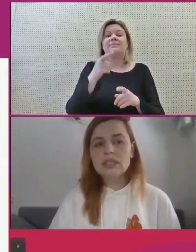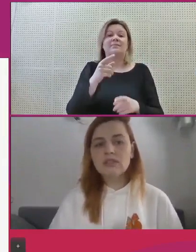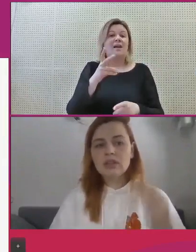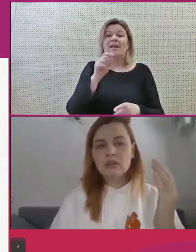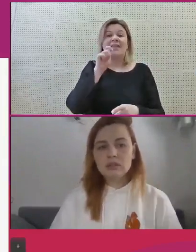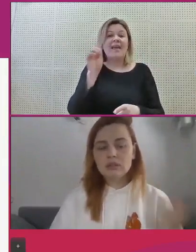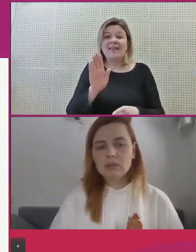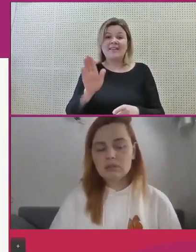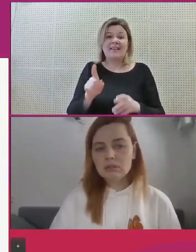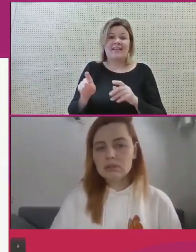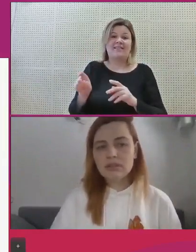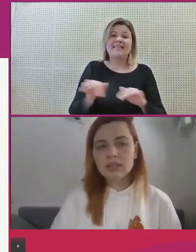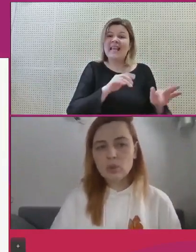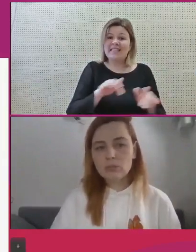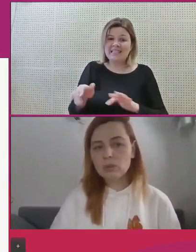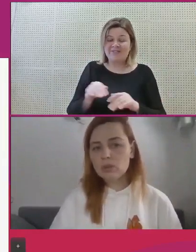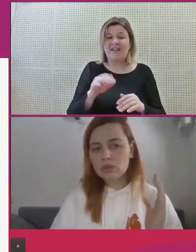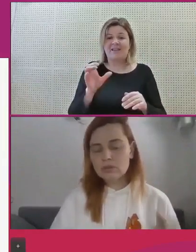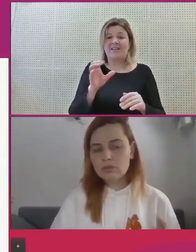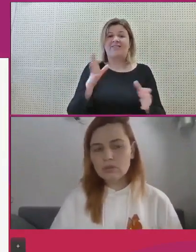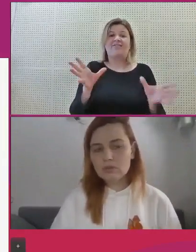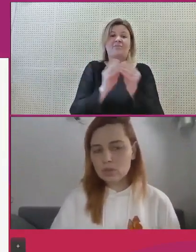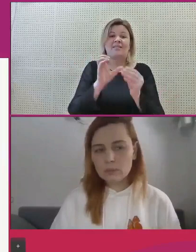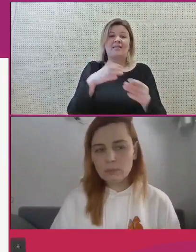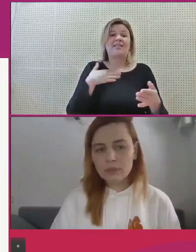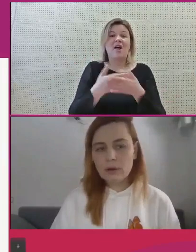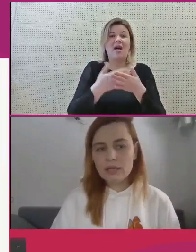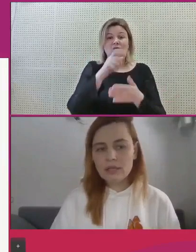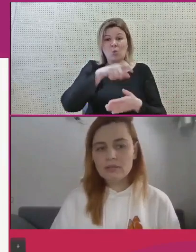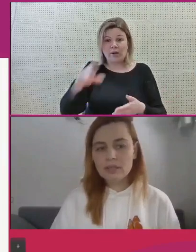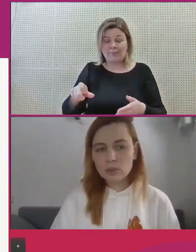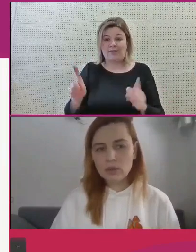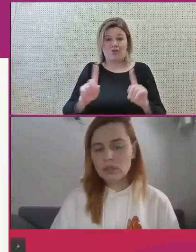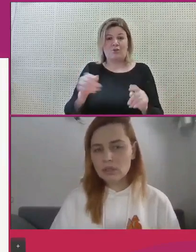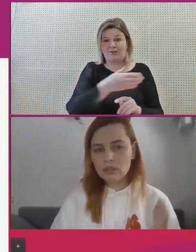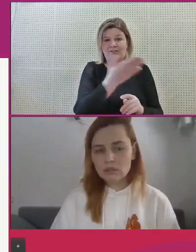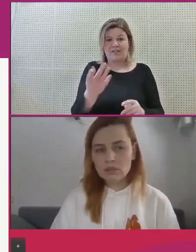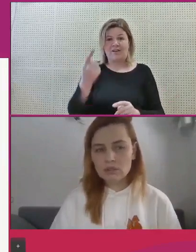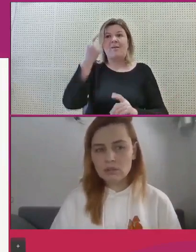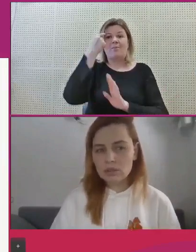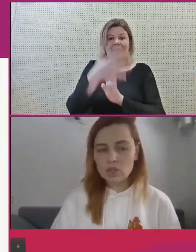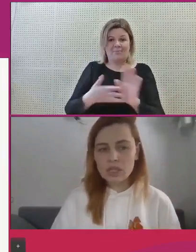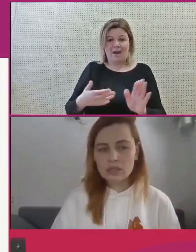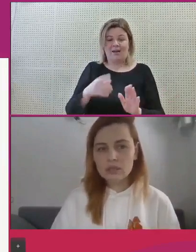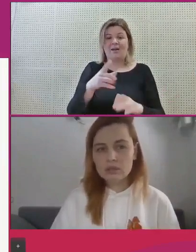нехитрые действия с волонтерами, то есть, чтобы вы понимали, да, волонтеры – это